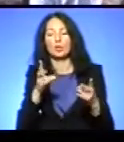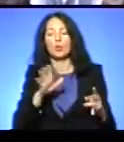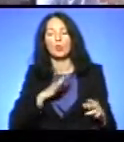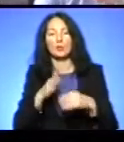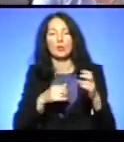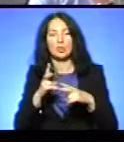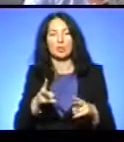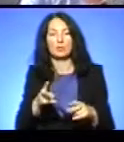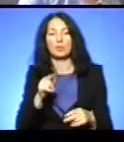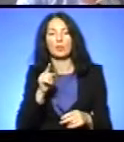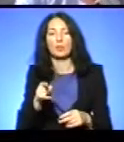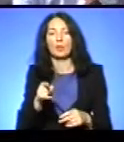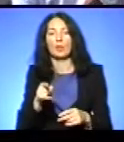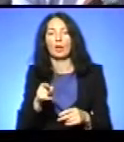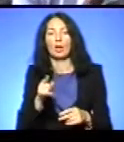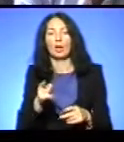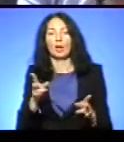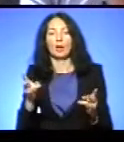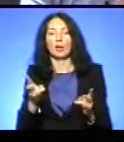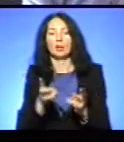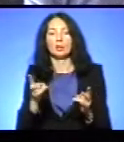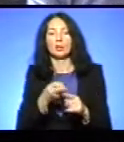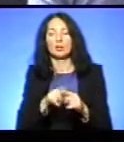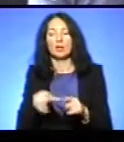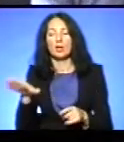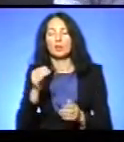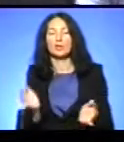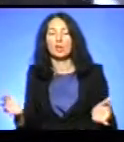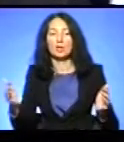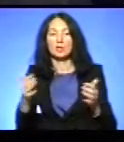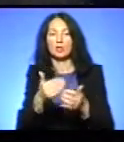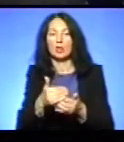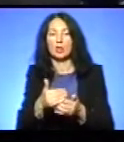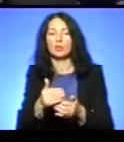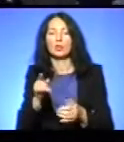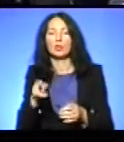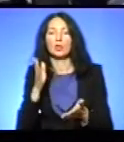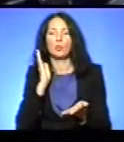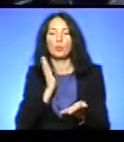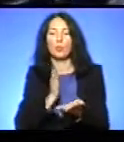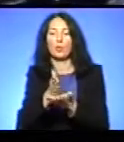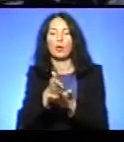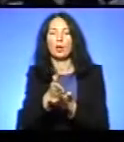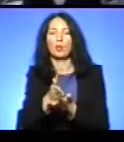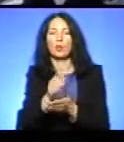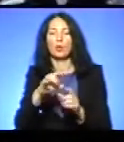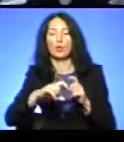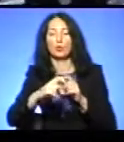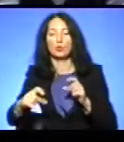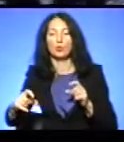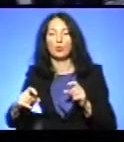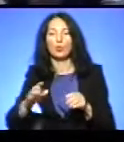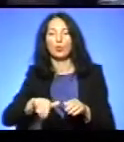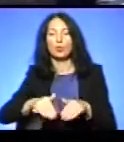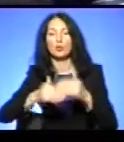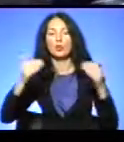перекачувати ці відходи на очисні споруди, немає. Тобто це все збирається, йде першу в малу трубу, далі вона виходить в більшу